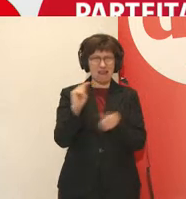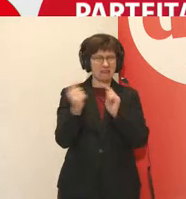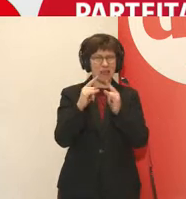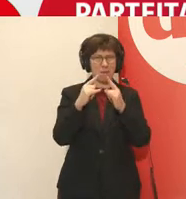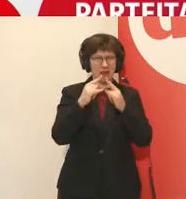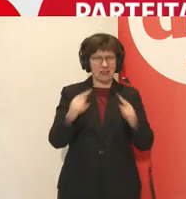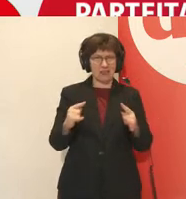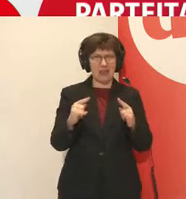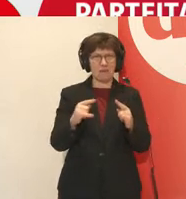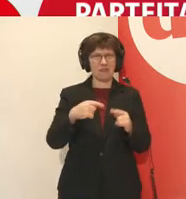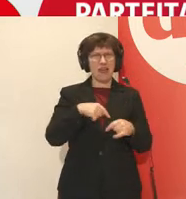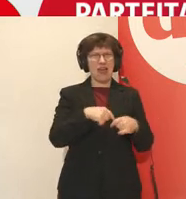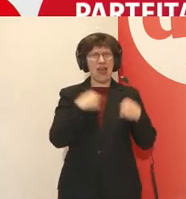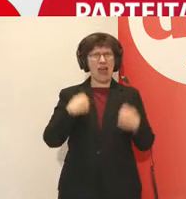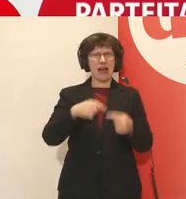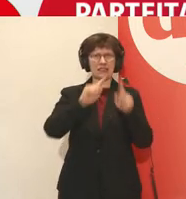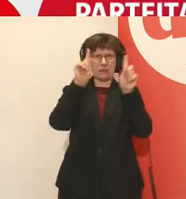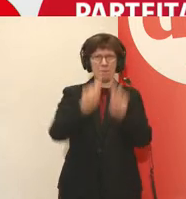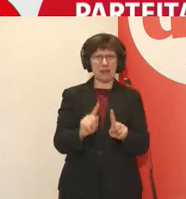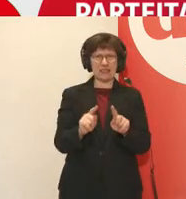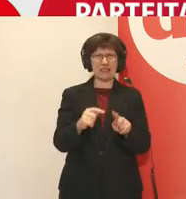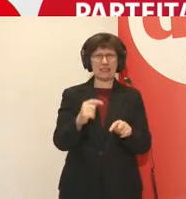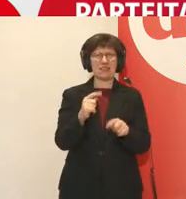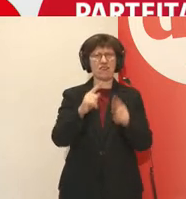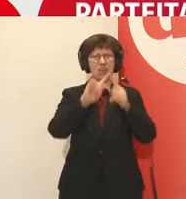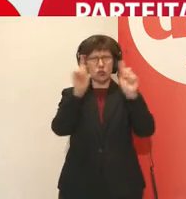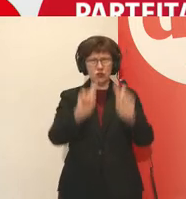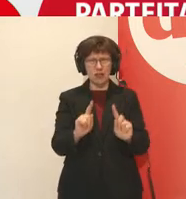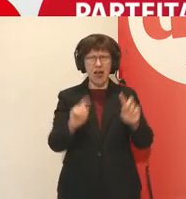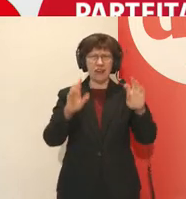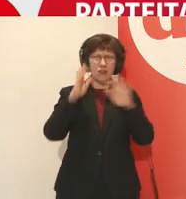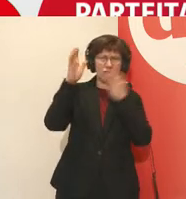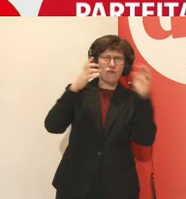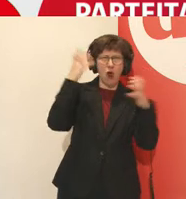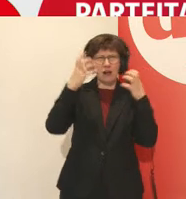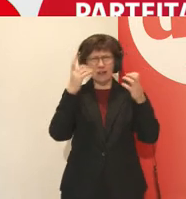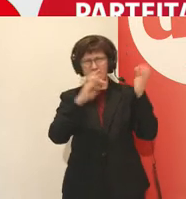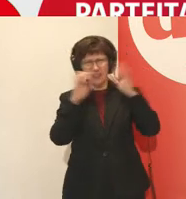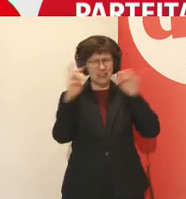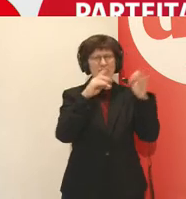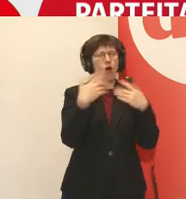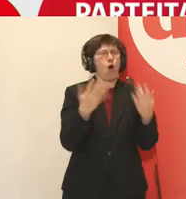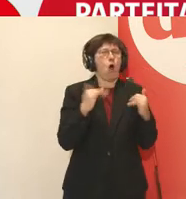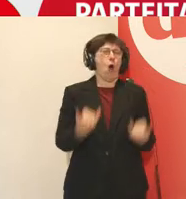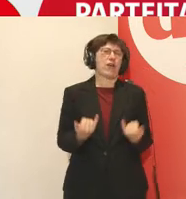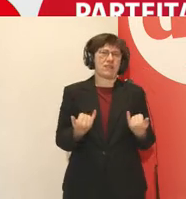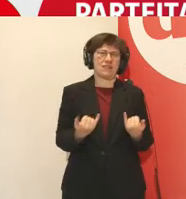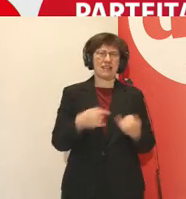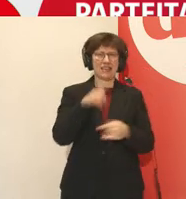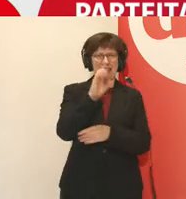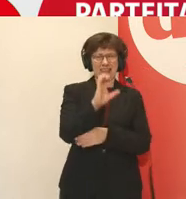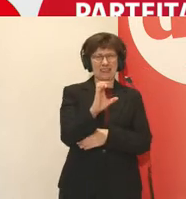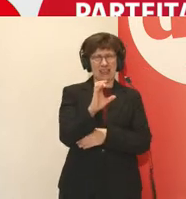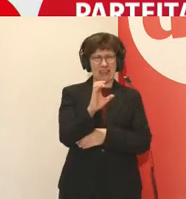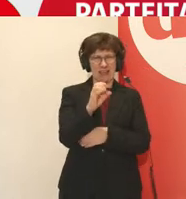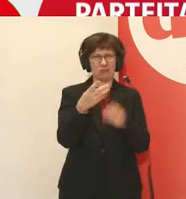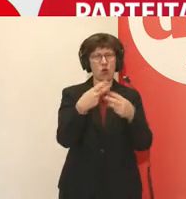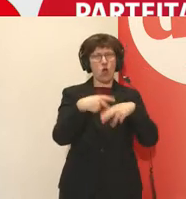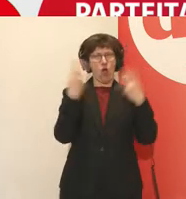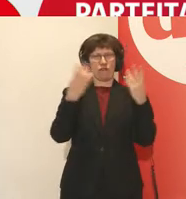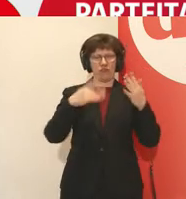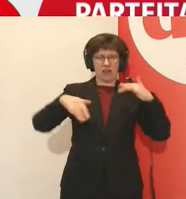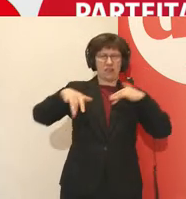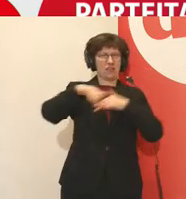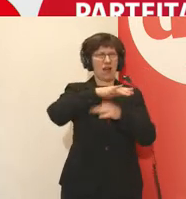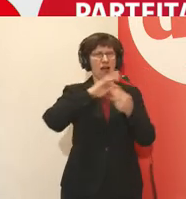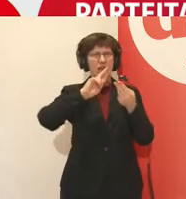der herz und das blitzlicht die ja auch in lauter herzen blitzen und sternen und wolken das ist heute dass es mit der breiten öffentlichkeit dass